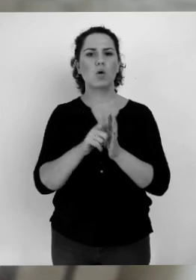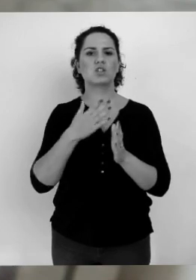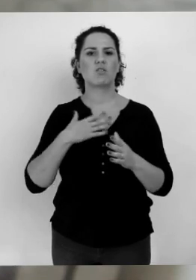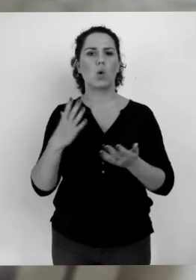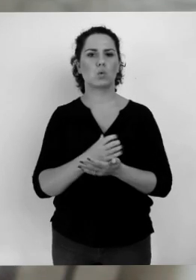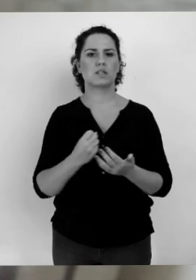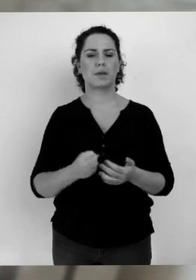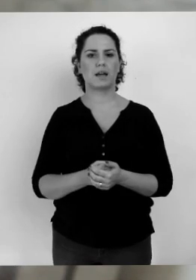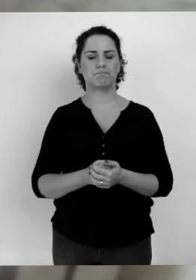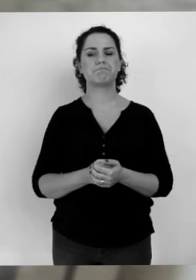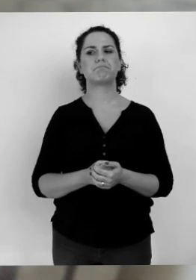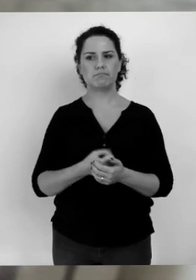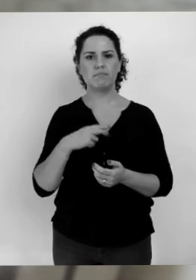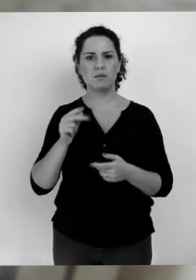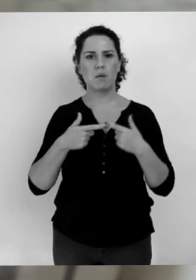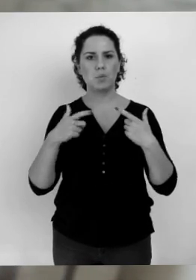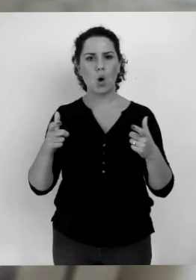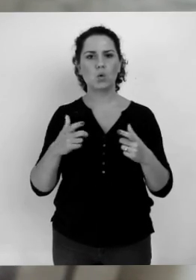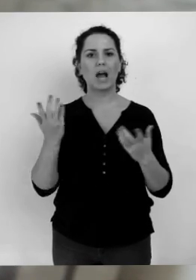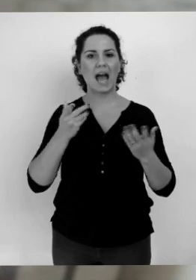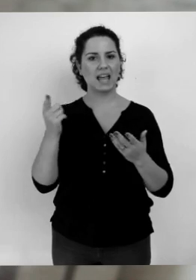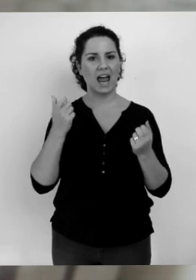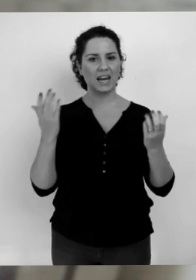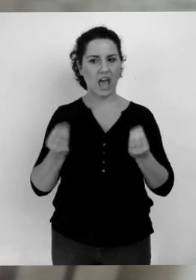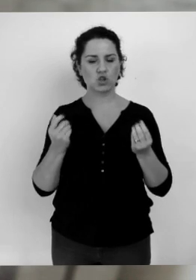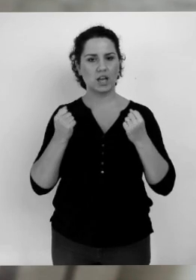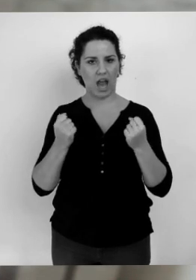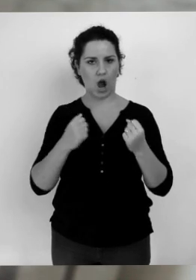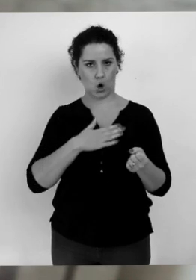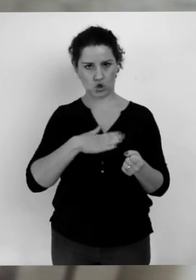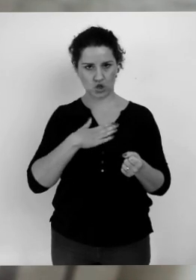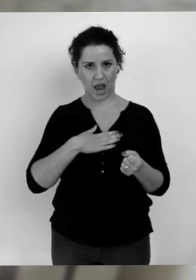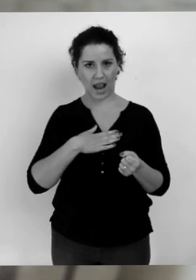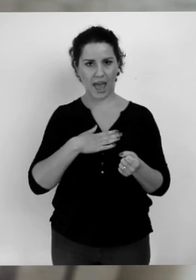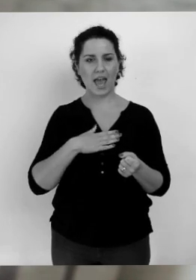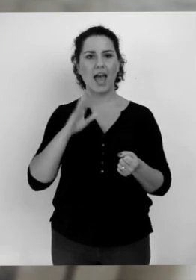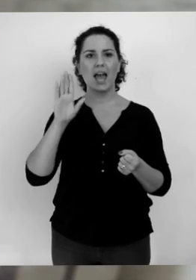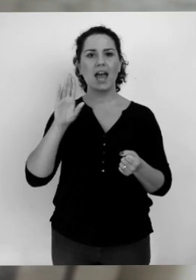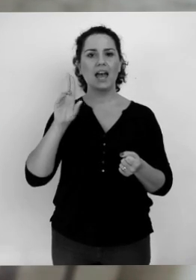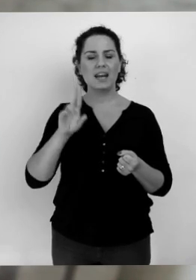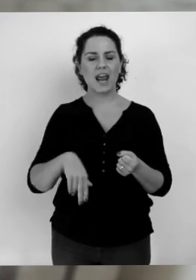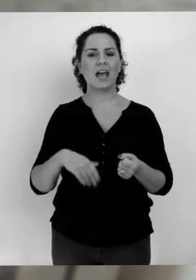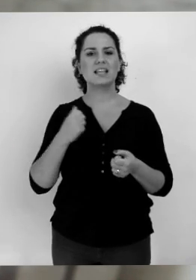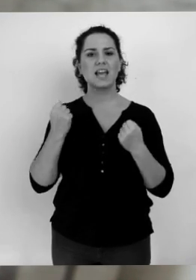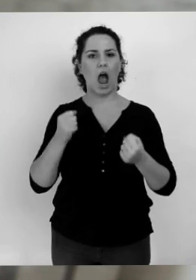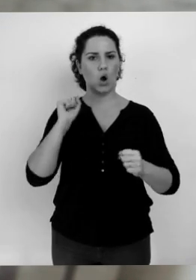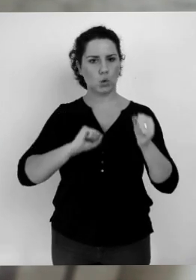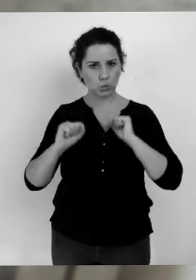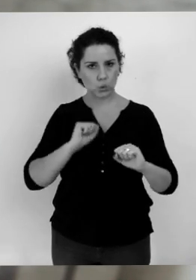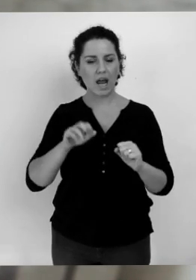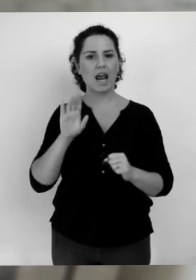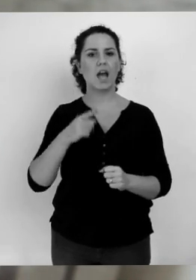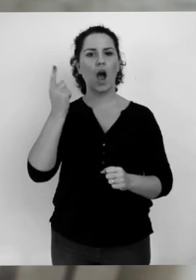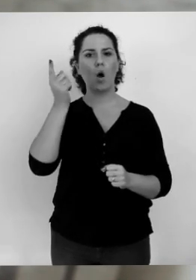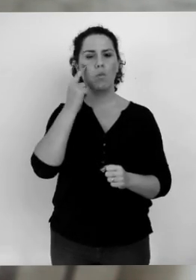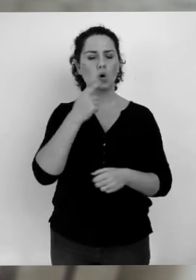uspjeh? Imam poruku sa njih, kad nešto jako žele, neka se jako trude, neka